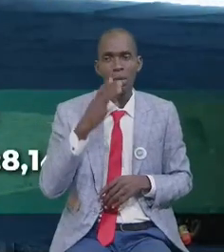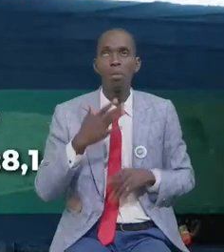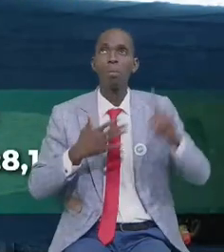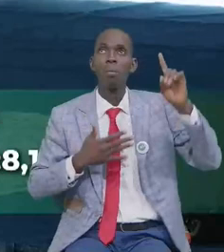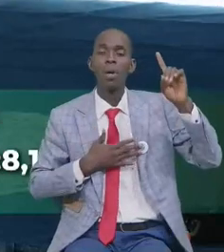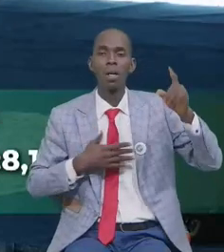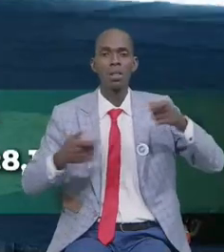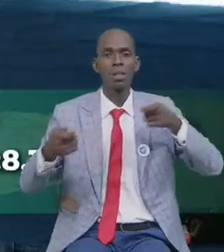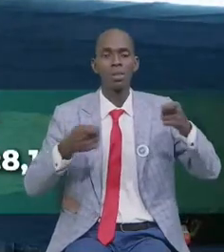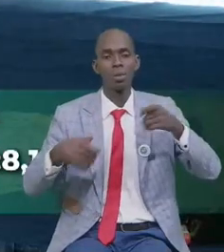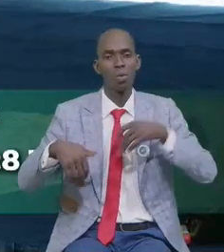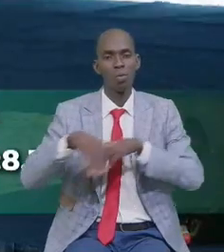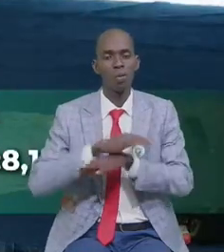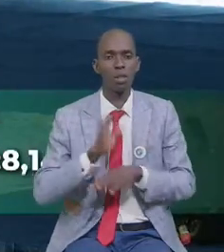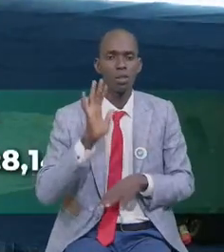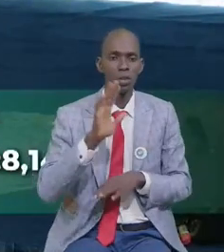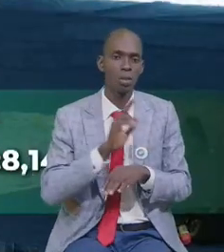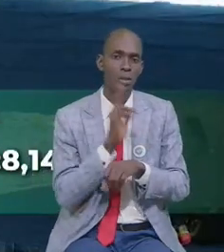sur ta nation.